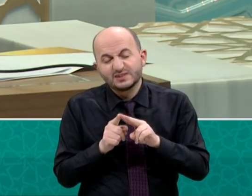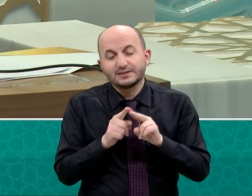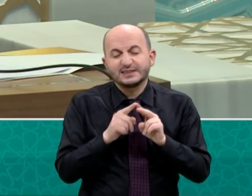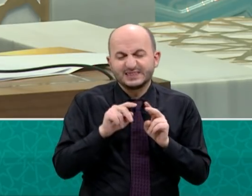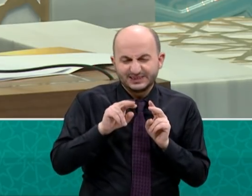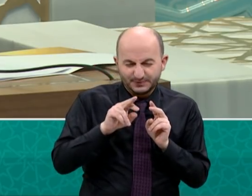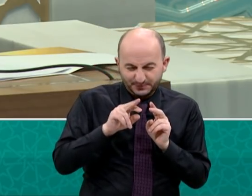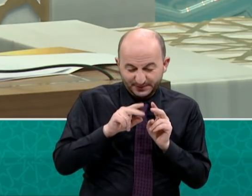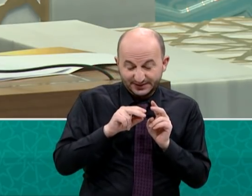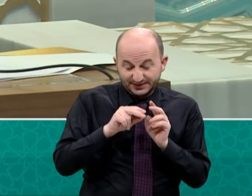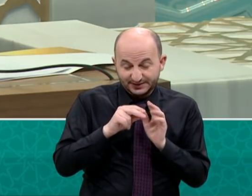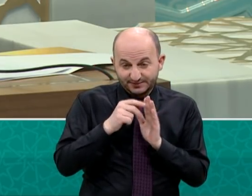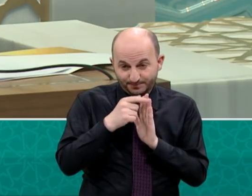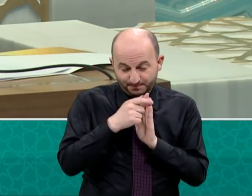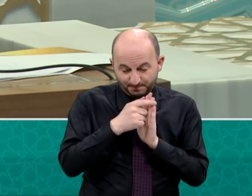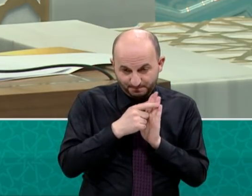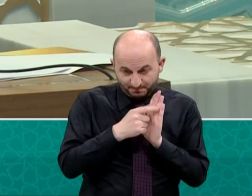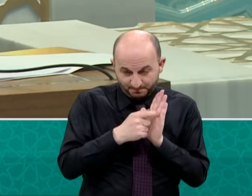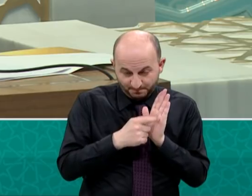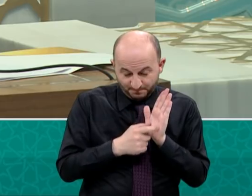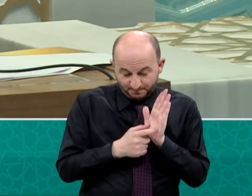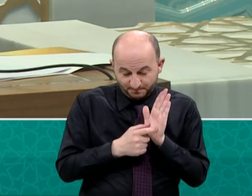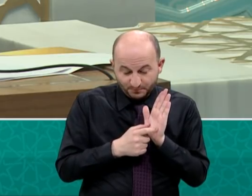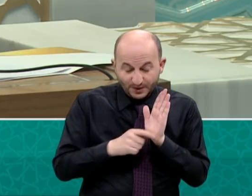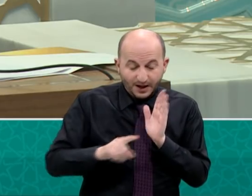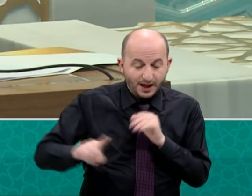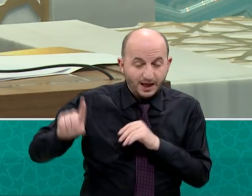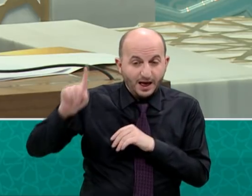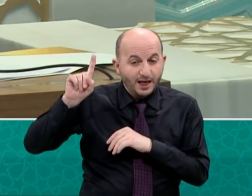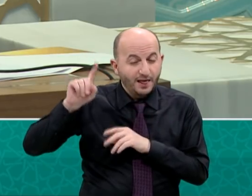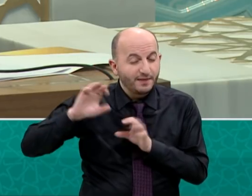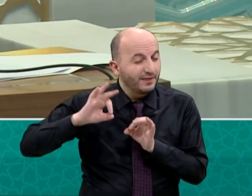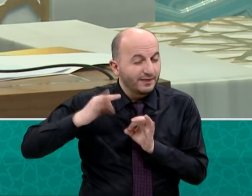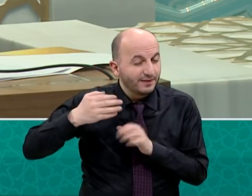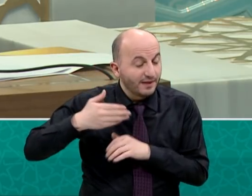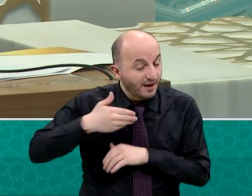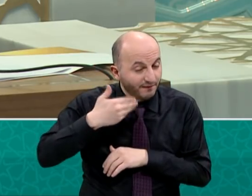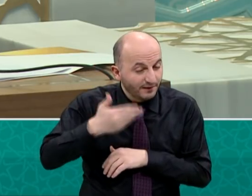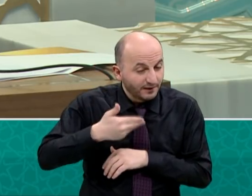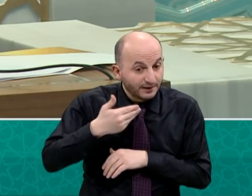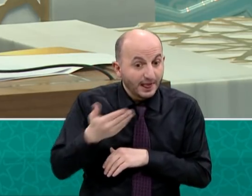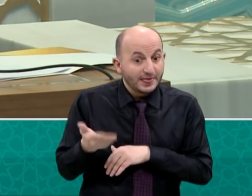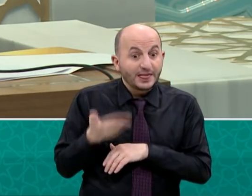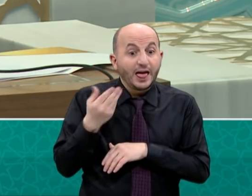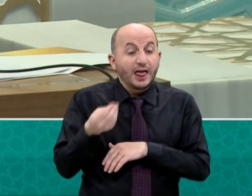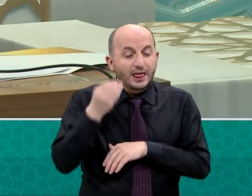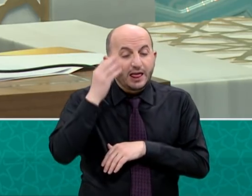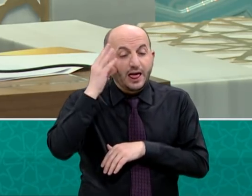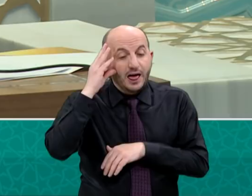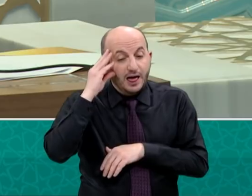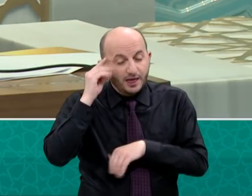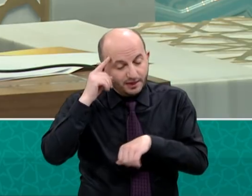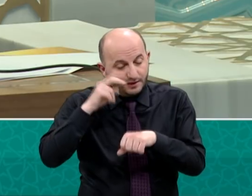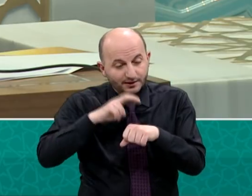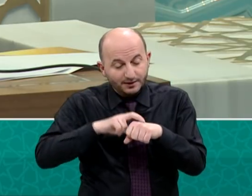dinlediğimizde aşinalığımız Allah-u Teala'nın ne ifade ettiğini daha iyi hatırlayalım